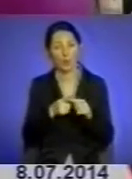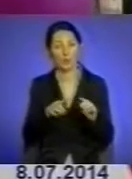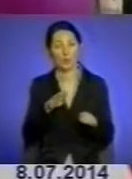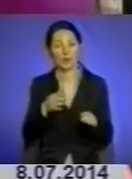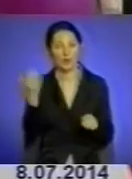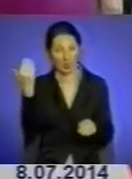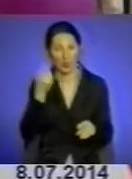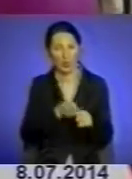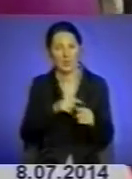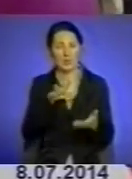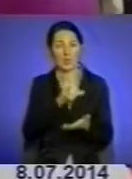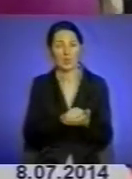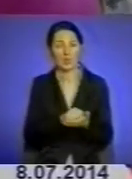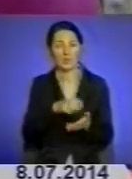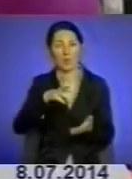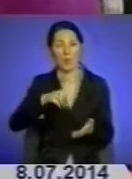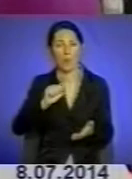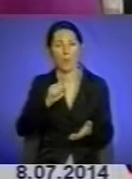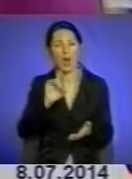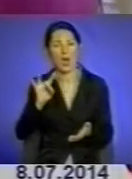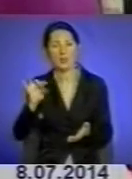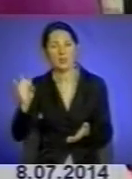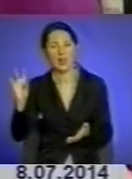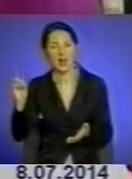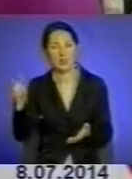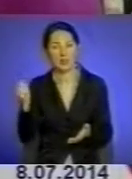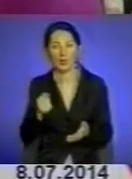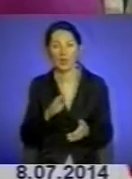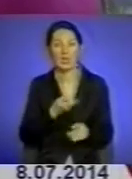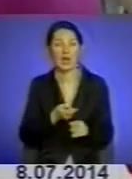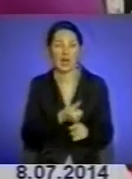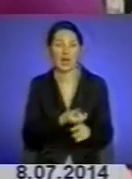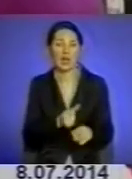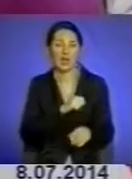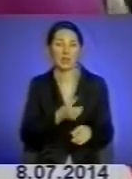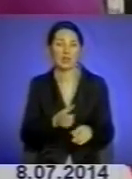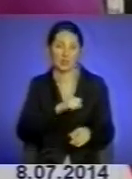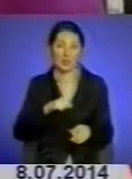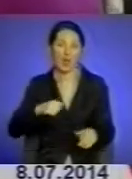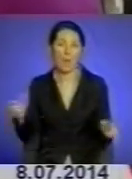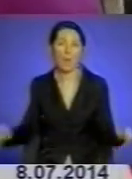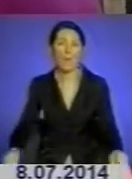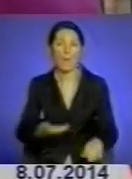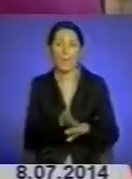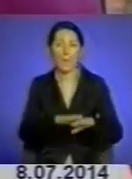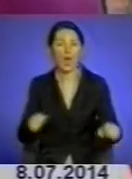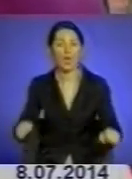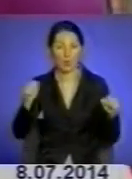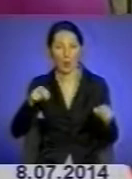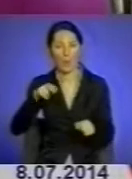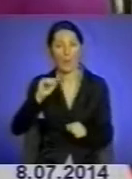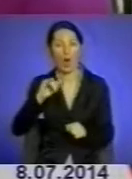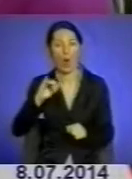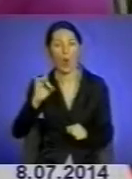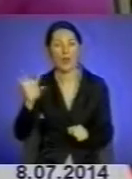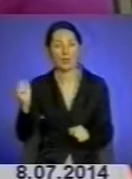цим займаєтесь? Маз-реслінгом? Ні, я сам пауерліфтер. Займаюся пауерліфтингом. За перше місце в селі спортивних змаганнях?